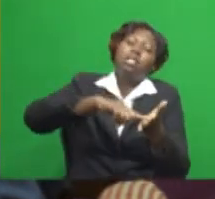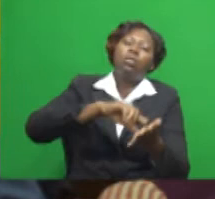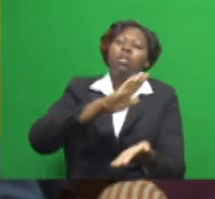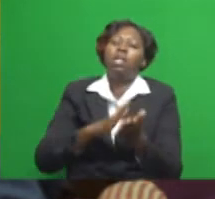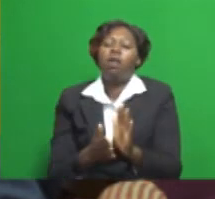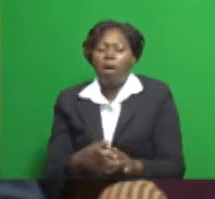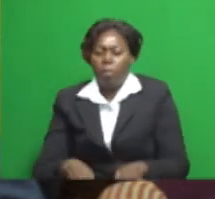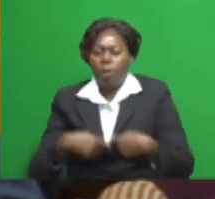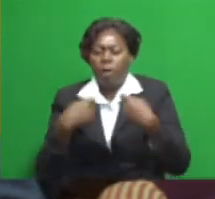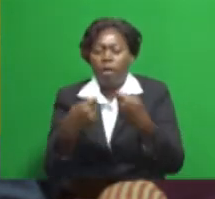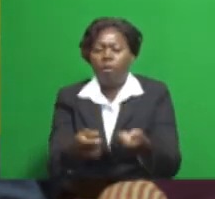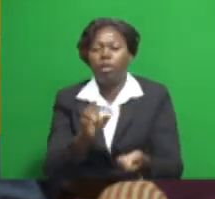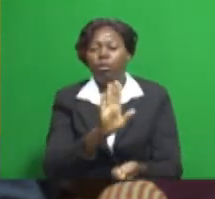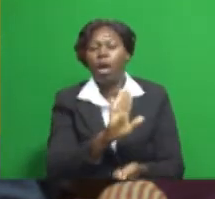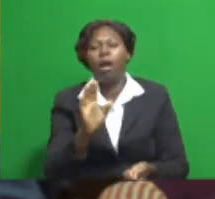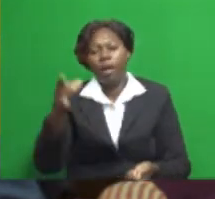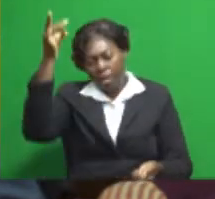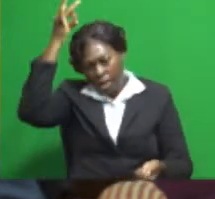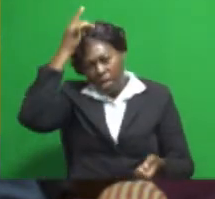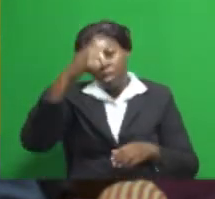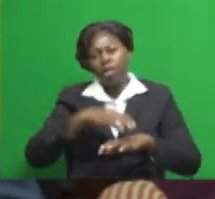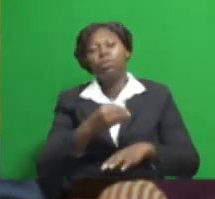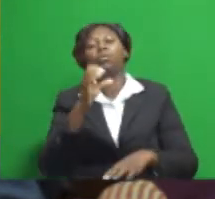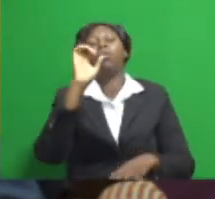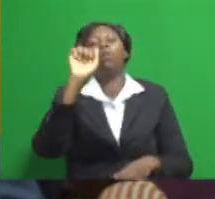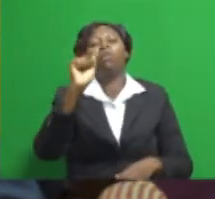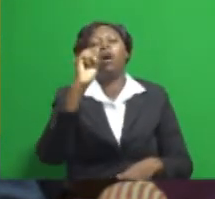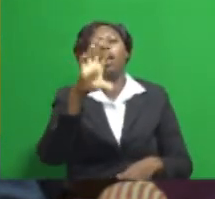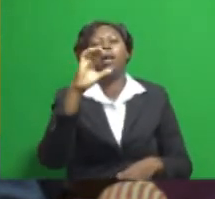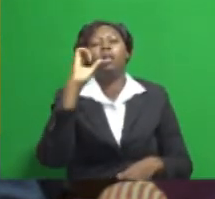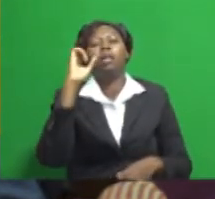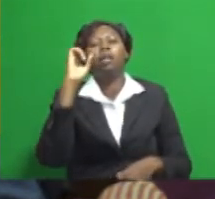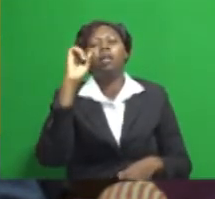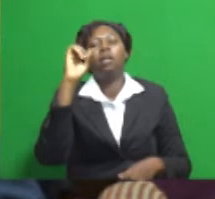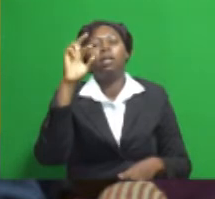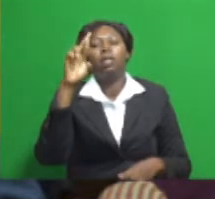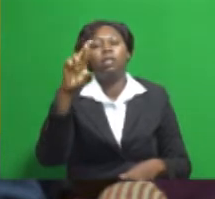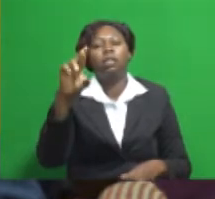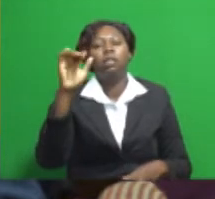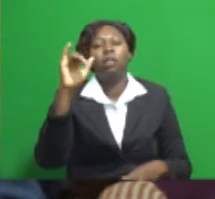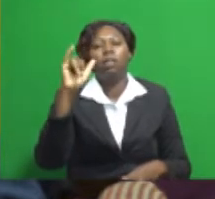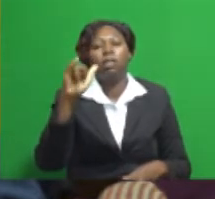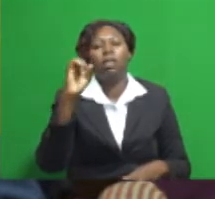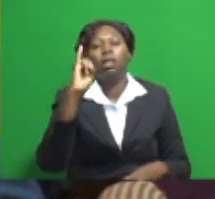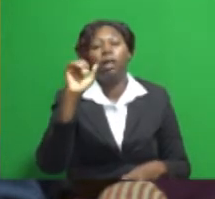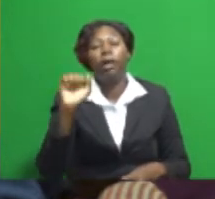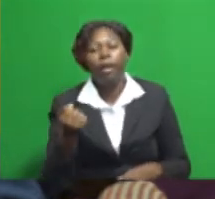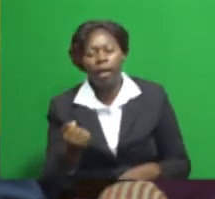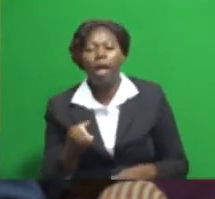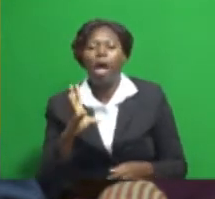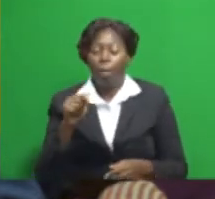weAsiria musateerere Hezekia nokuti zvanzi namambo weAsiria yanonoineni